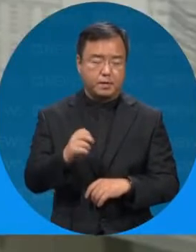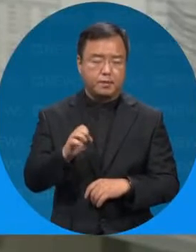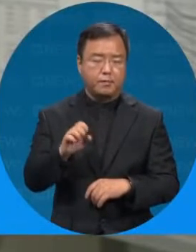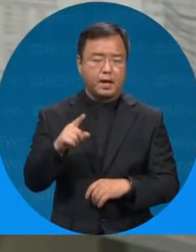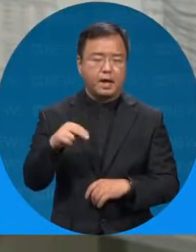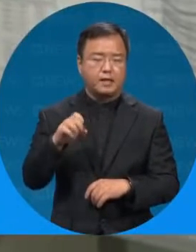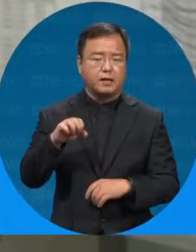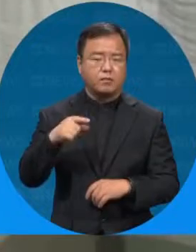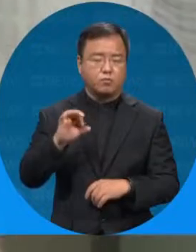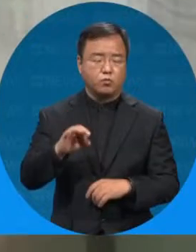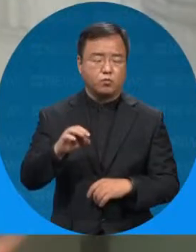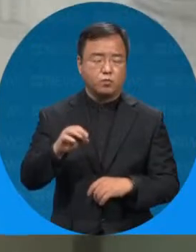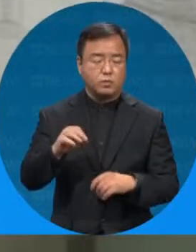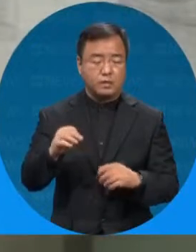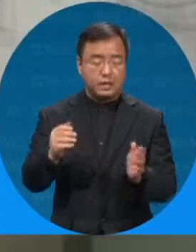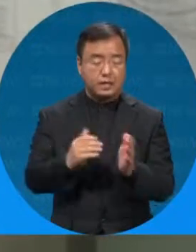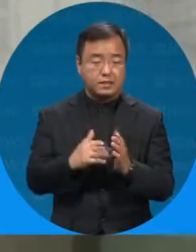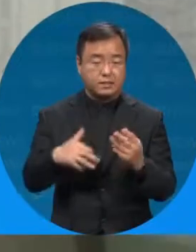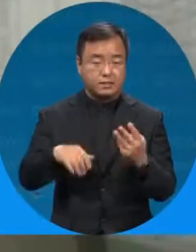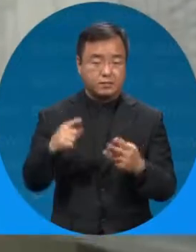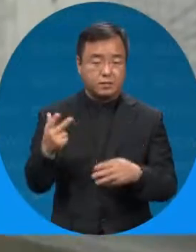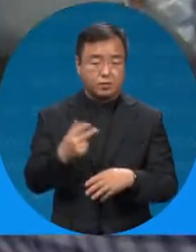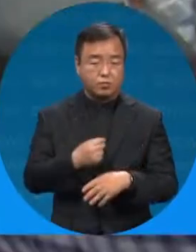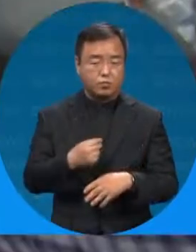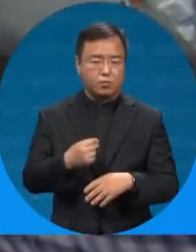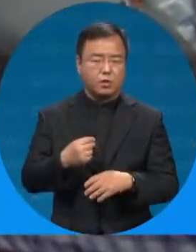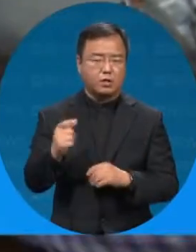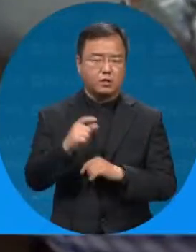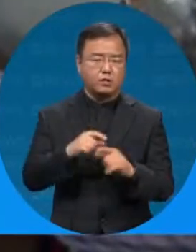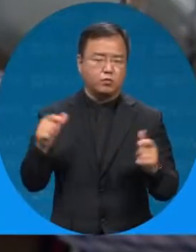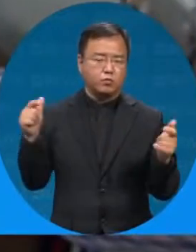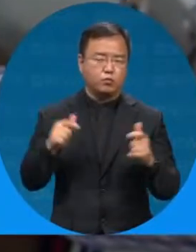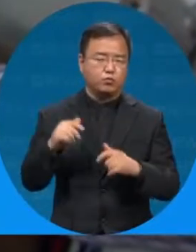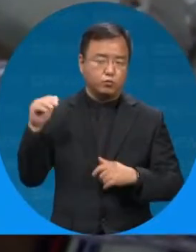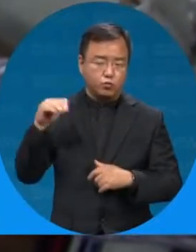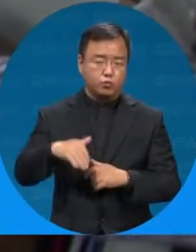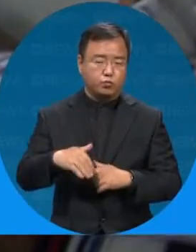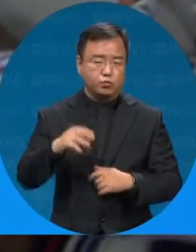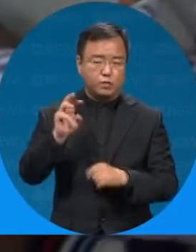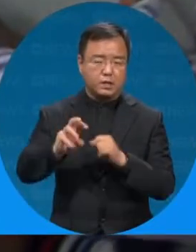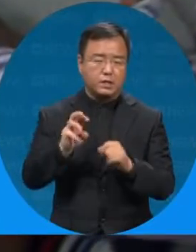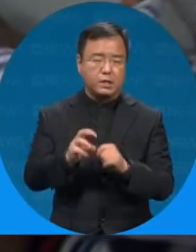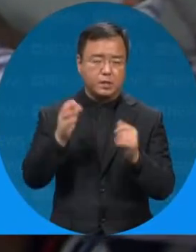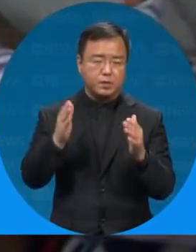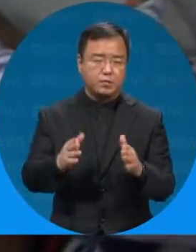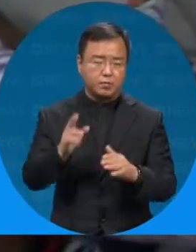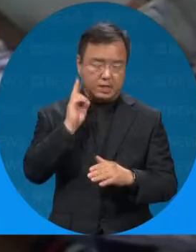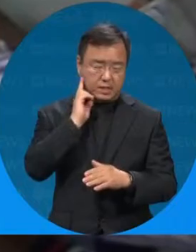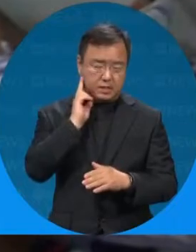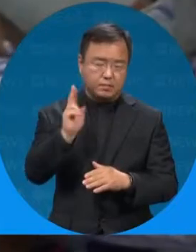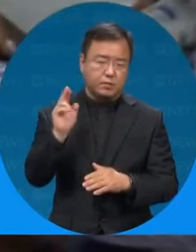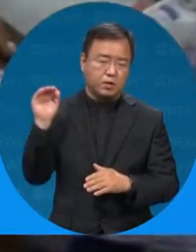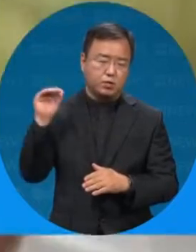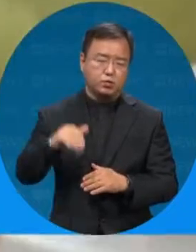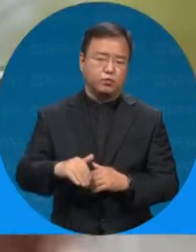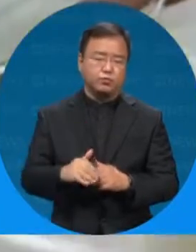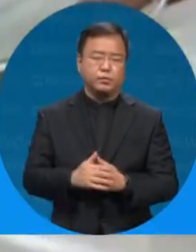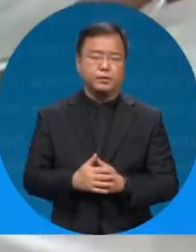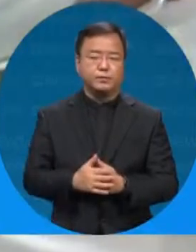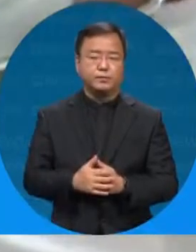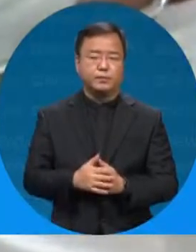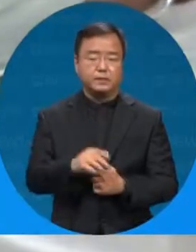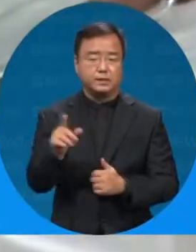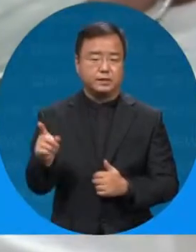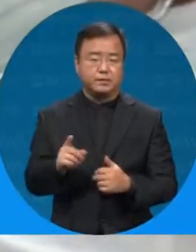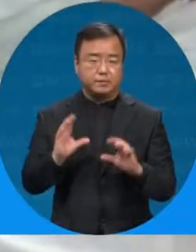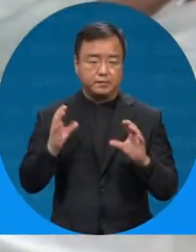81%로 2019년보다 5%포인트 급락했고 이런 감소폭은 약 30년 만에 최대 규모라고 설명했습니다.